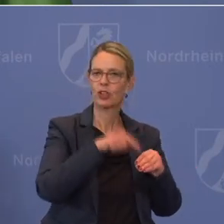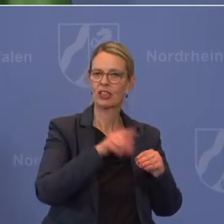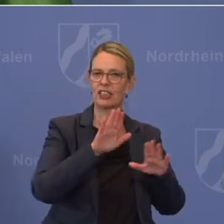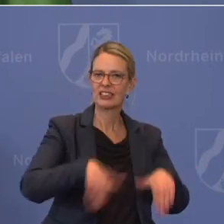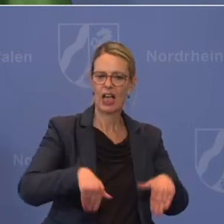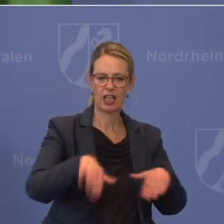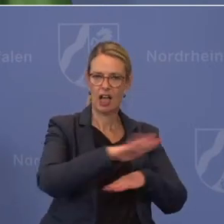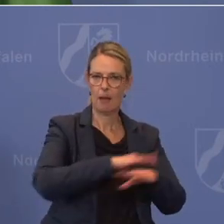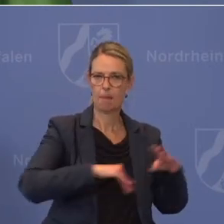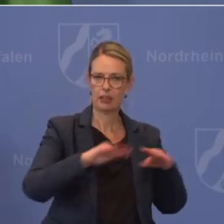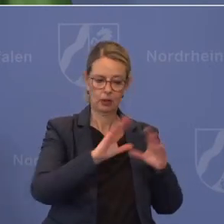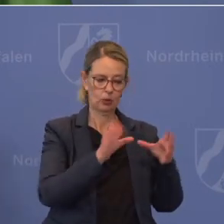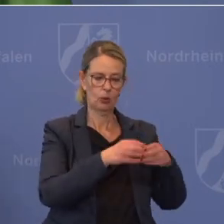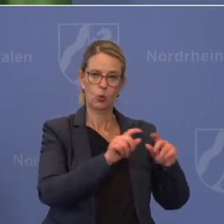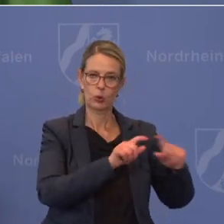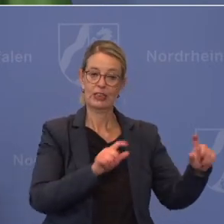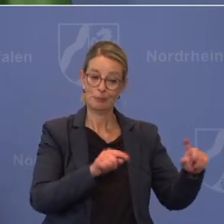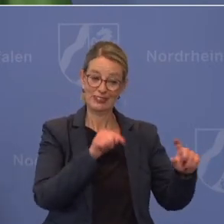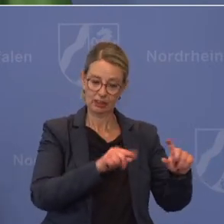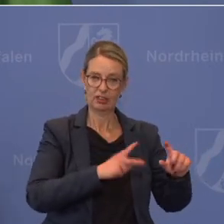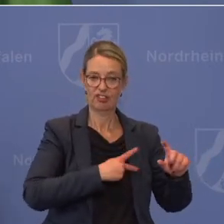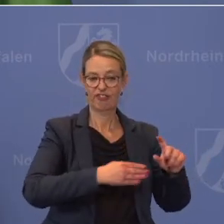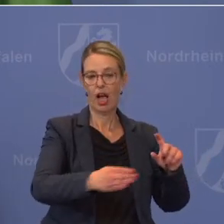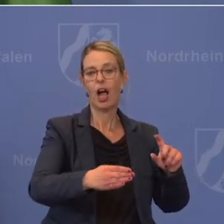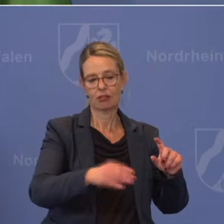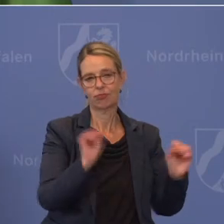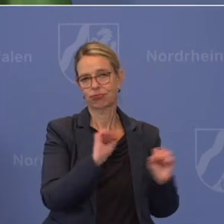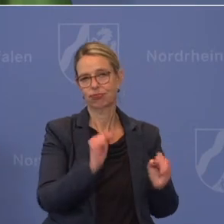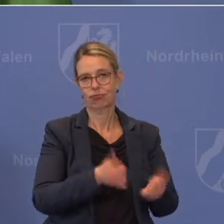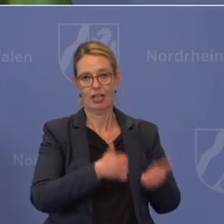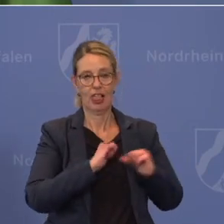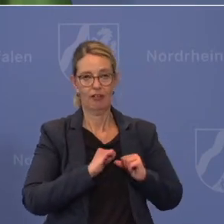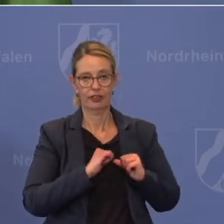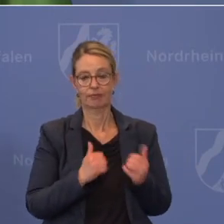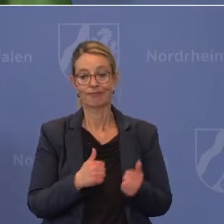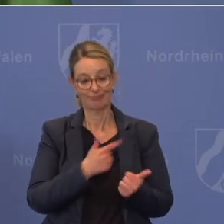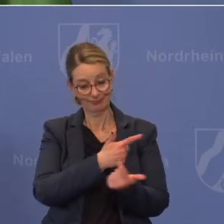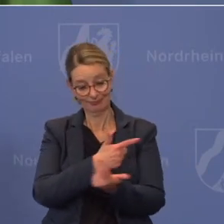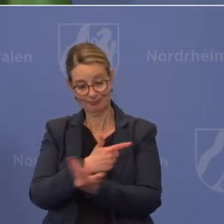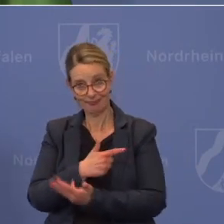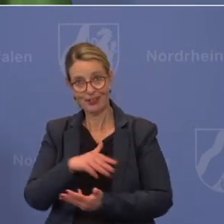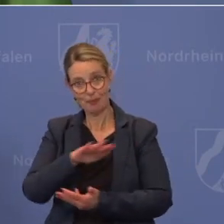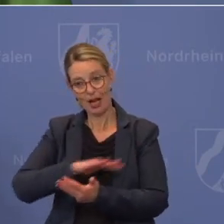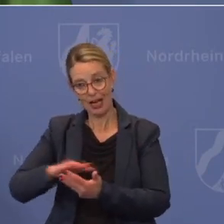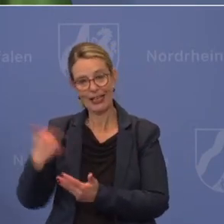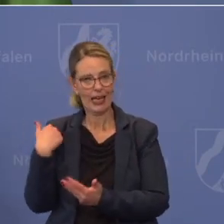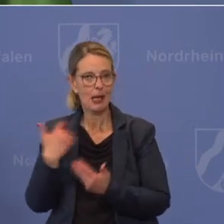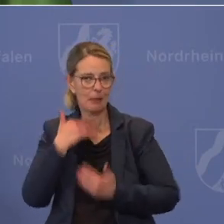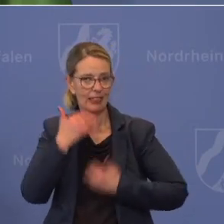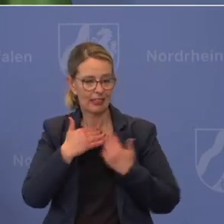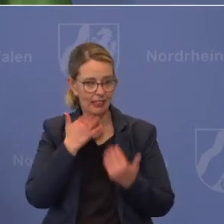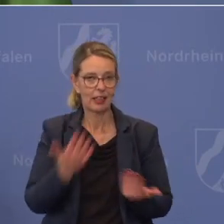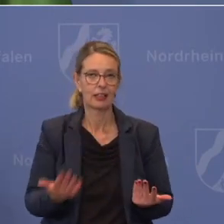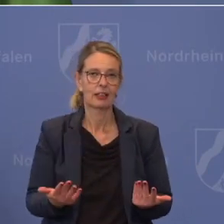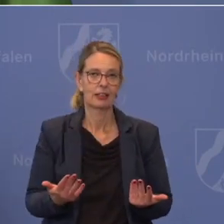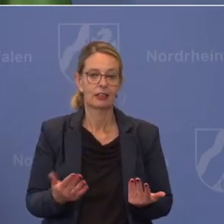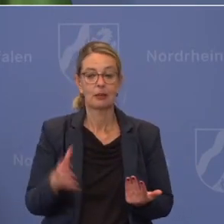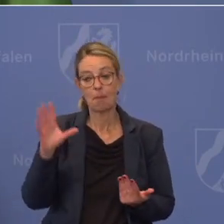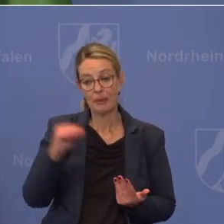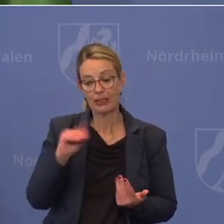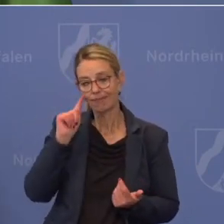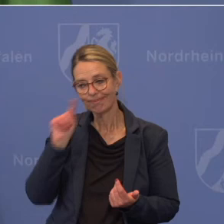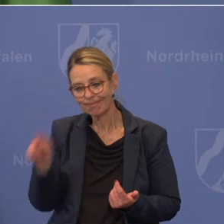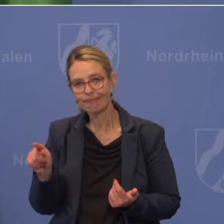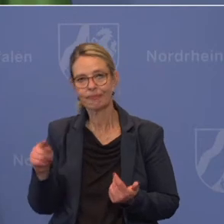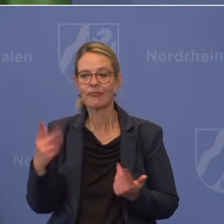könnte uns jetzt in dieser Phase auch sehr helfen. Auf all diesen Feldern, die ich beschrieben habe, die berücksichtigt sind, die